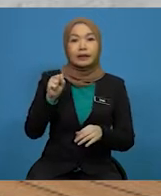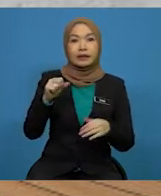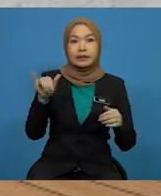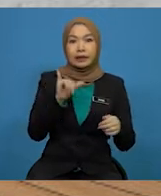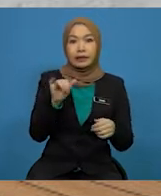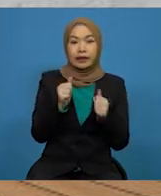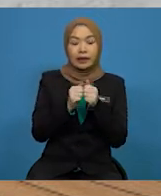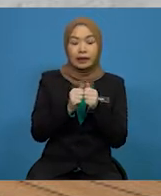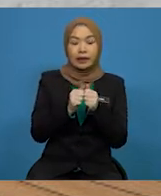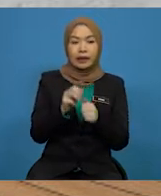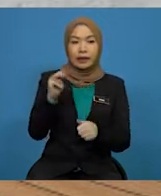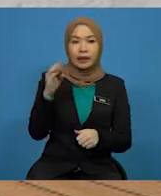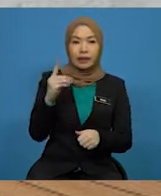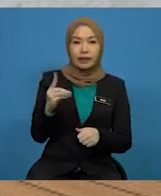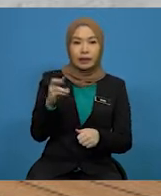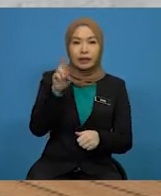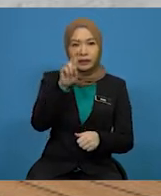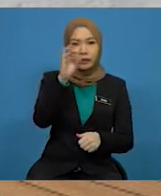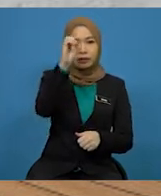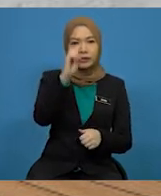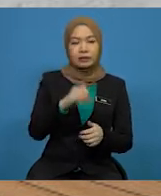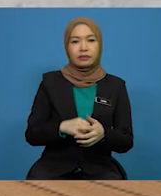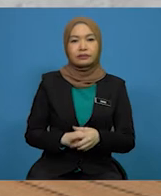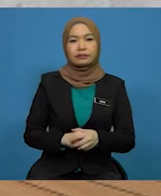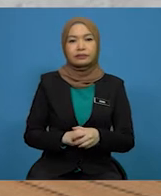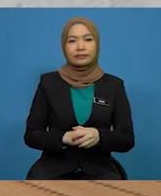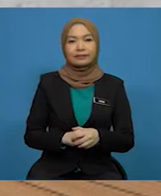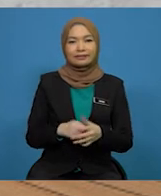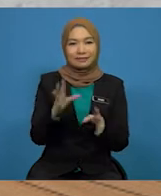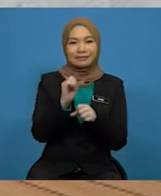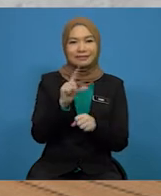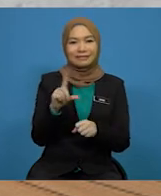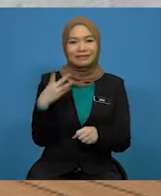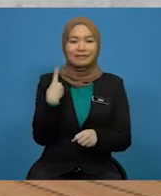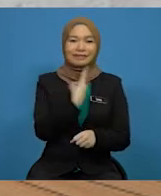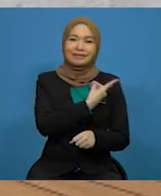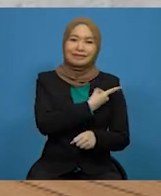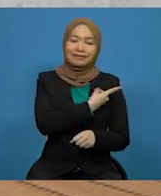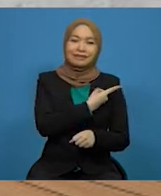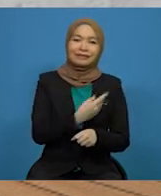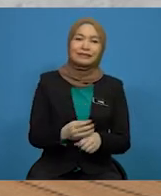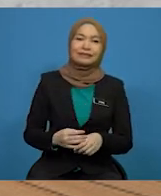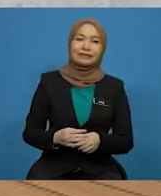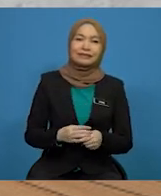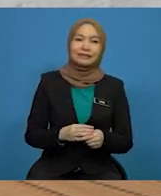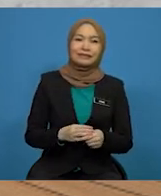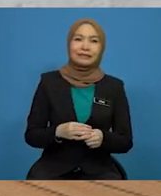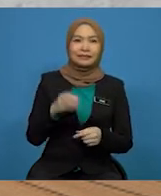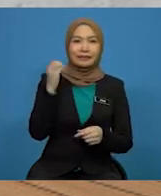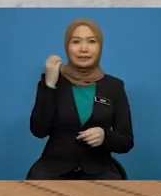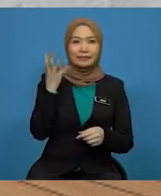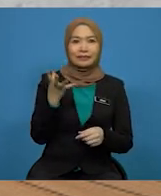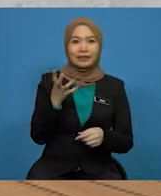bunga R kosong. Jadi, dapatlah kita simpulkan bahawa terdapat tiga